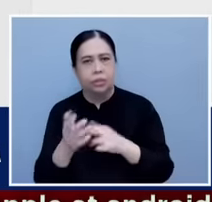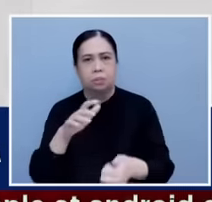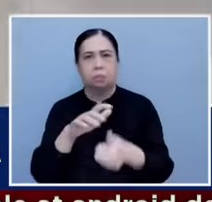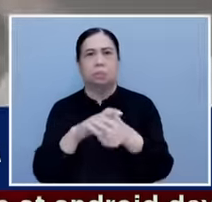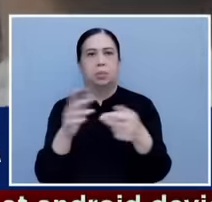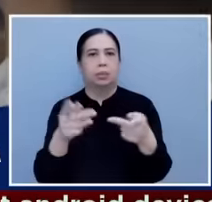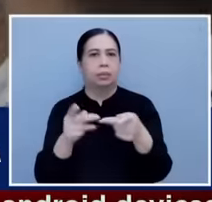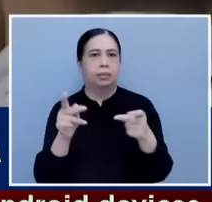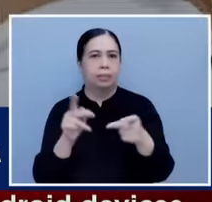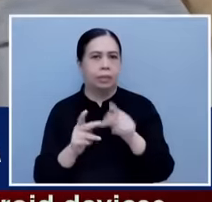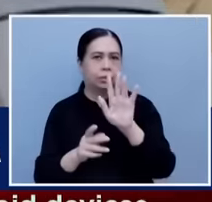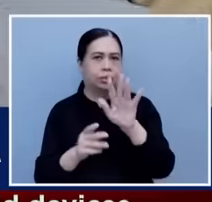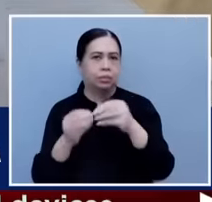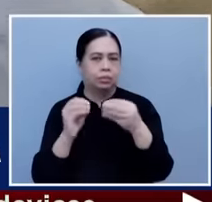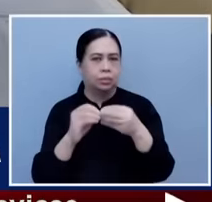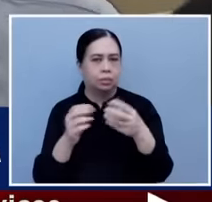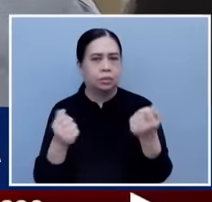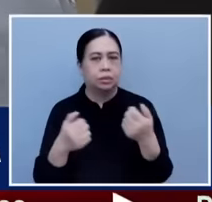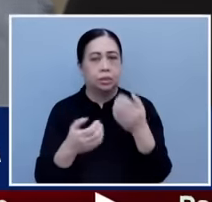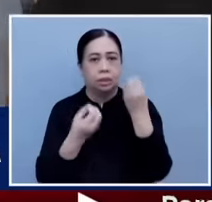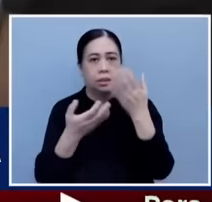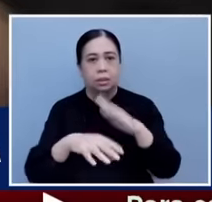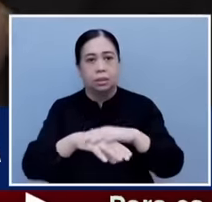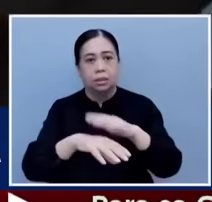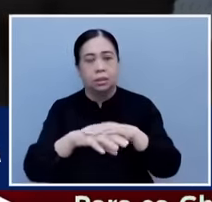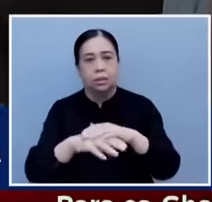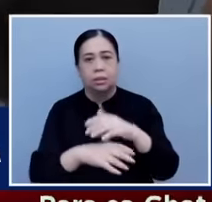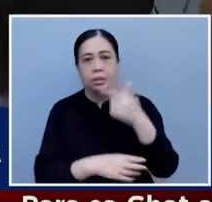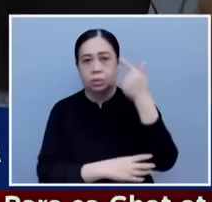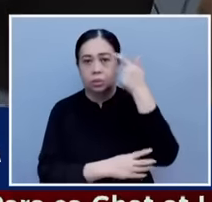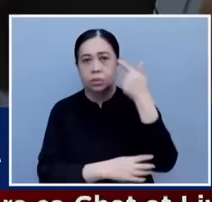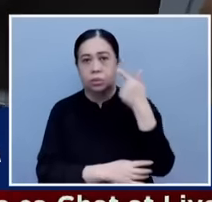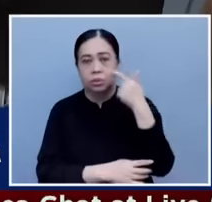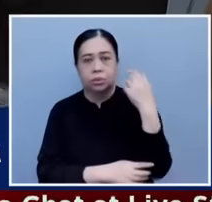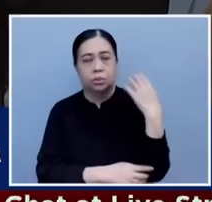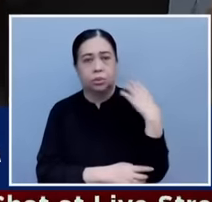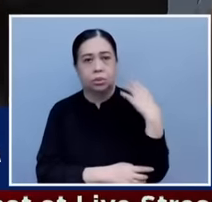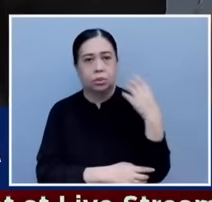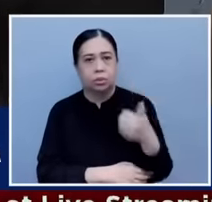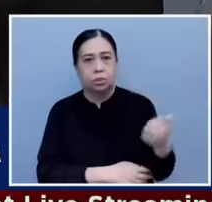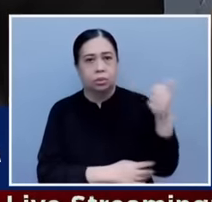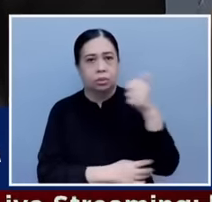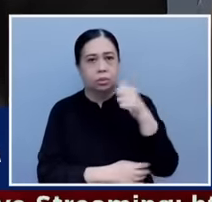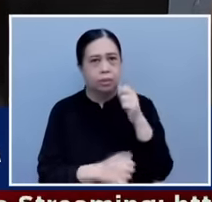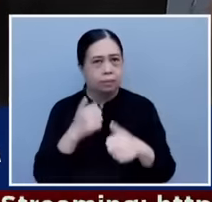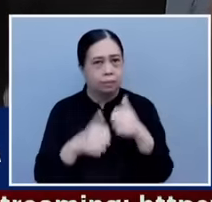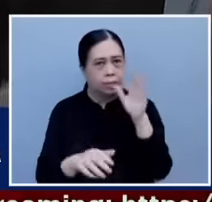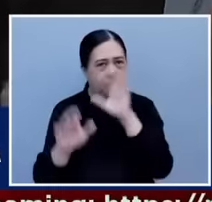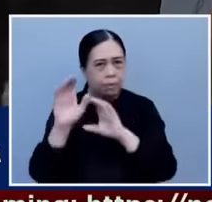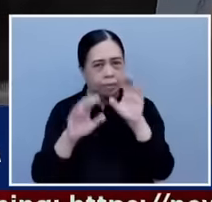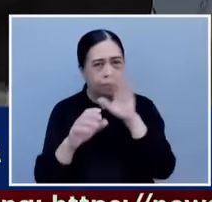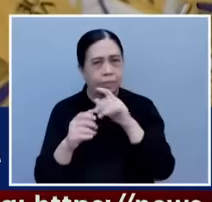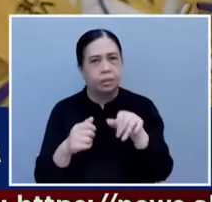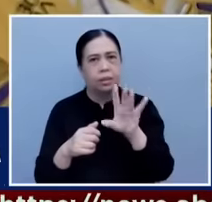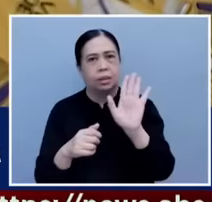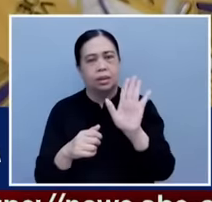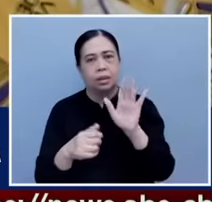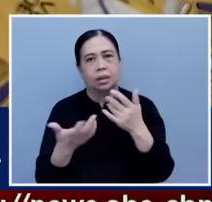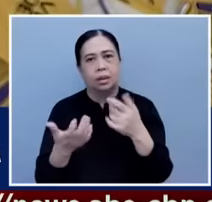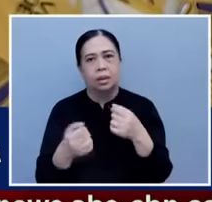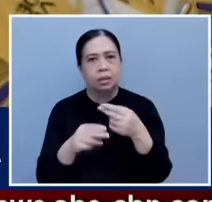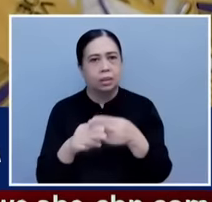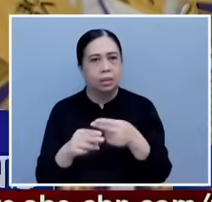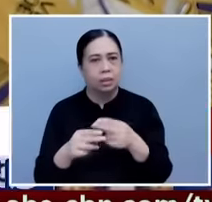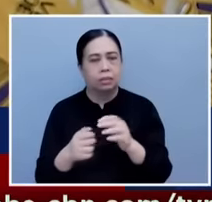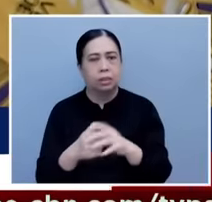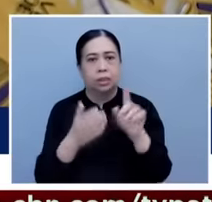precinct number. May bilin naman si COMELEC Chairman George Garcia sa mga nagkakaproblema sa paghanap ng kanilang account. Paki-countercheck